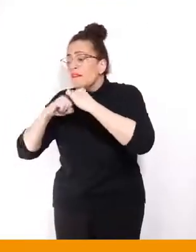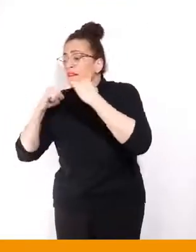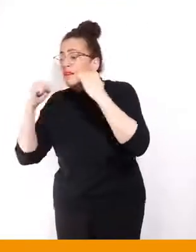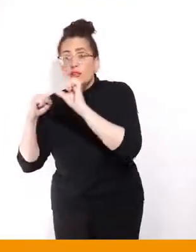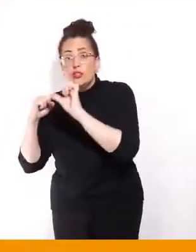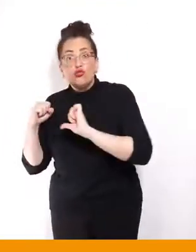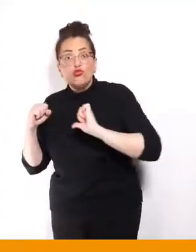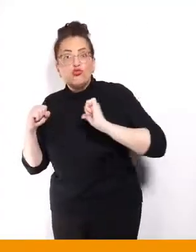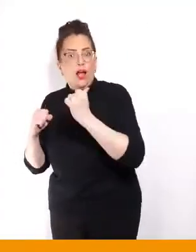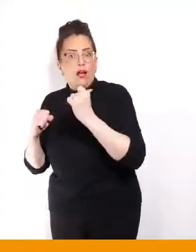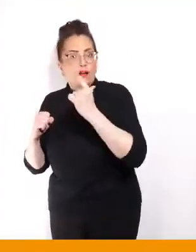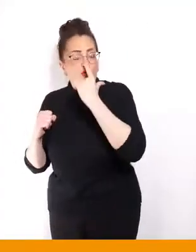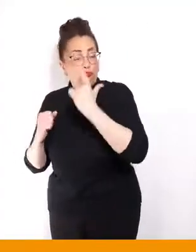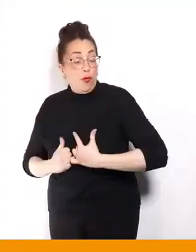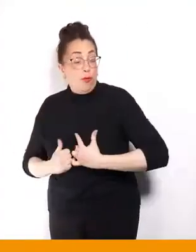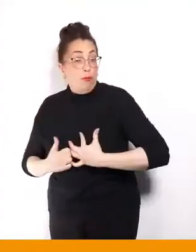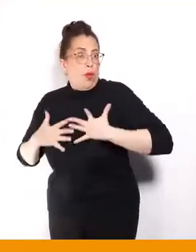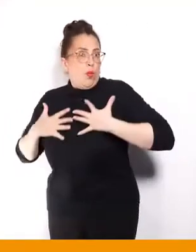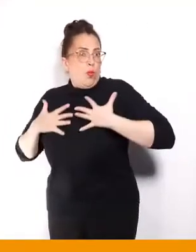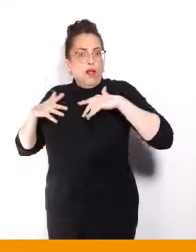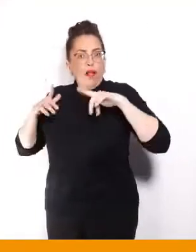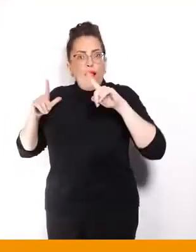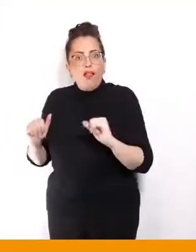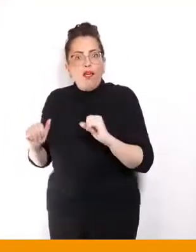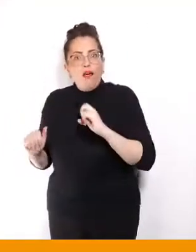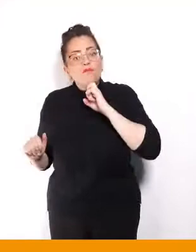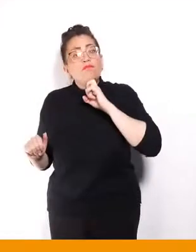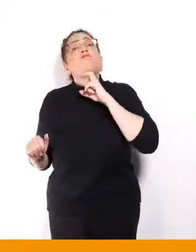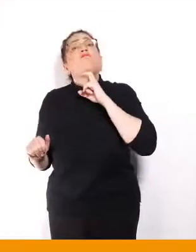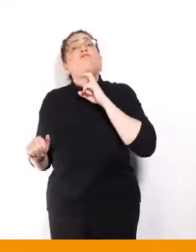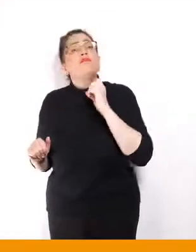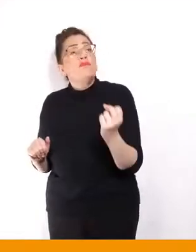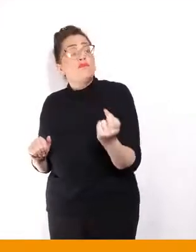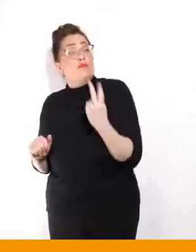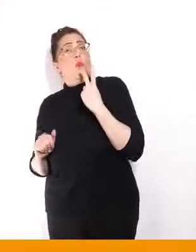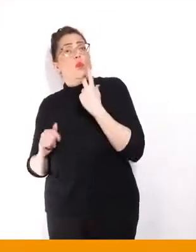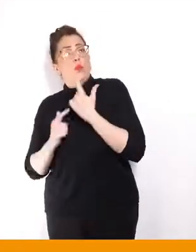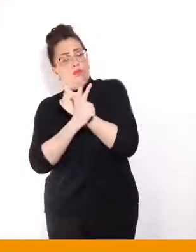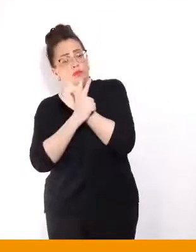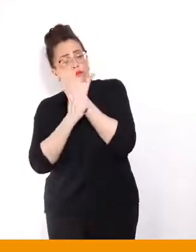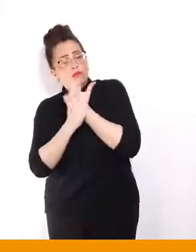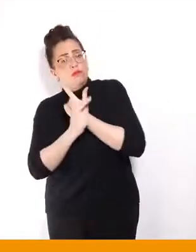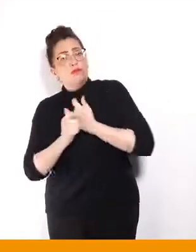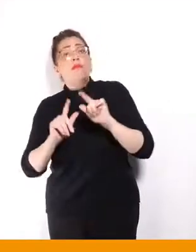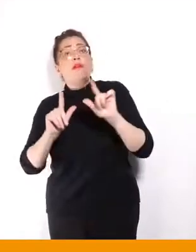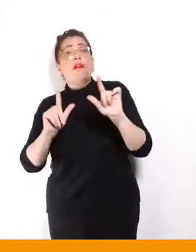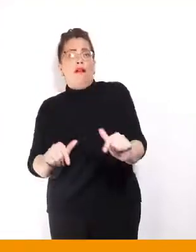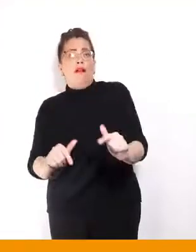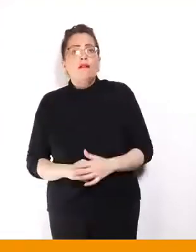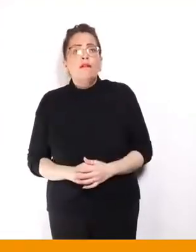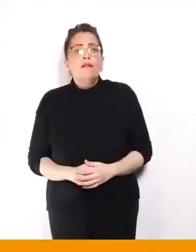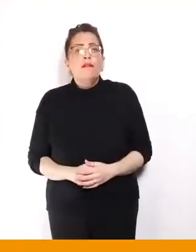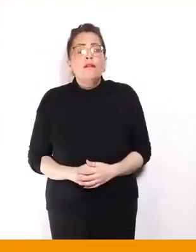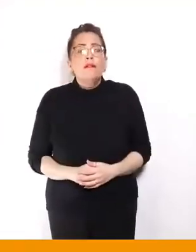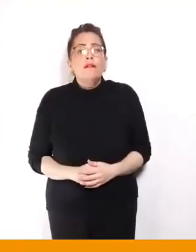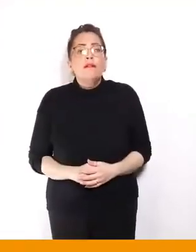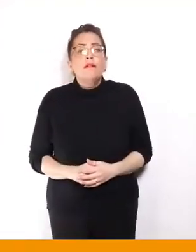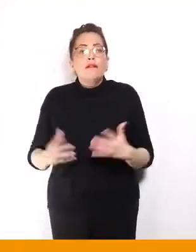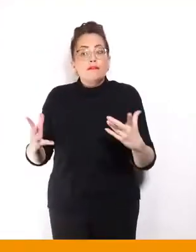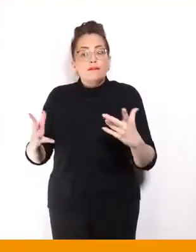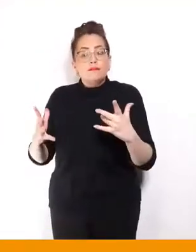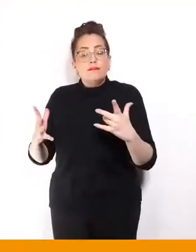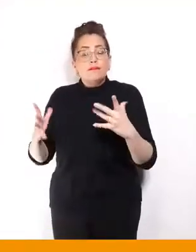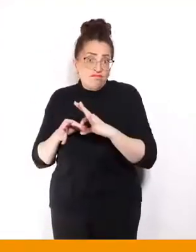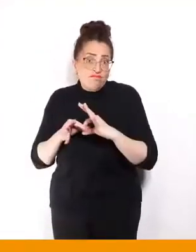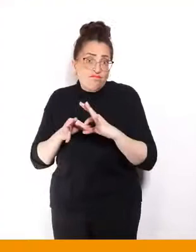où chacune et chacun se voit reconnaître sa dignité, se voit respecter, c'est une société fraternelle,